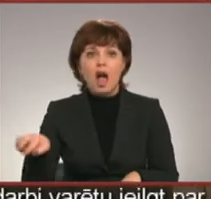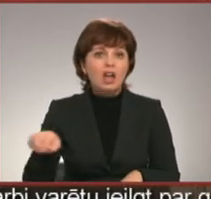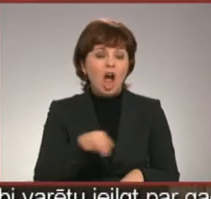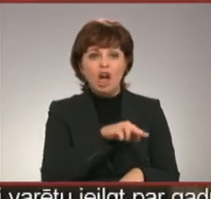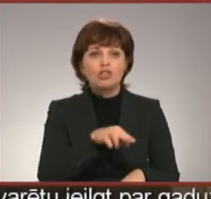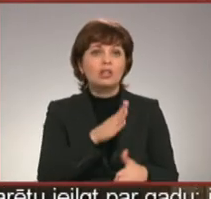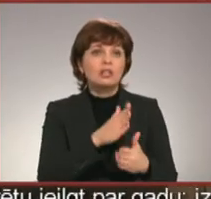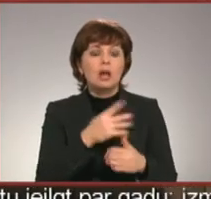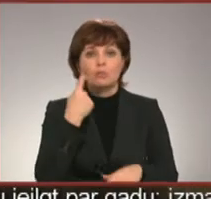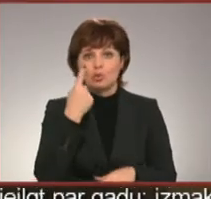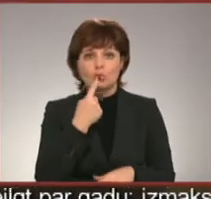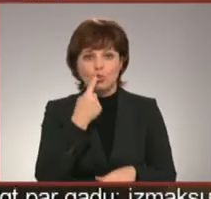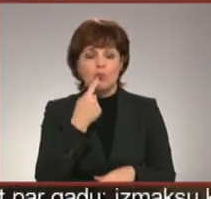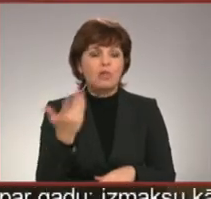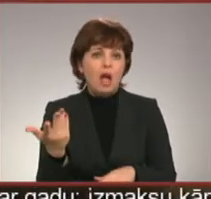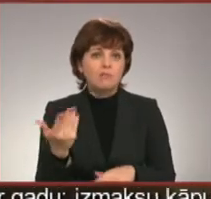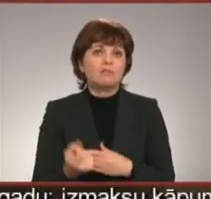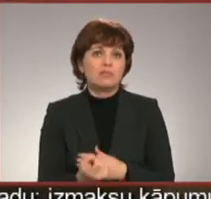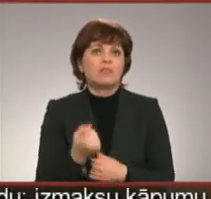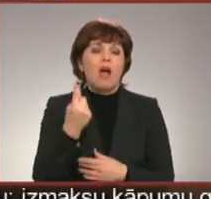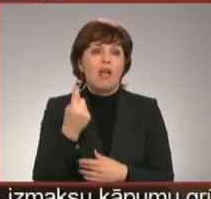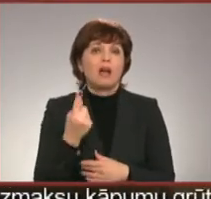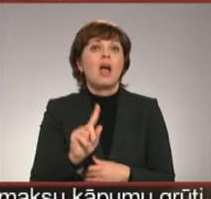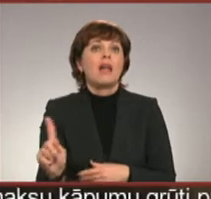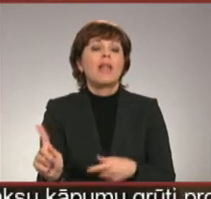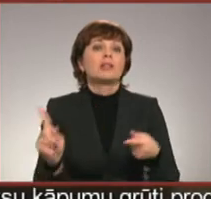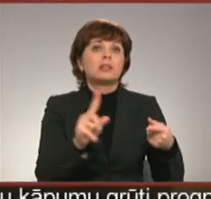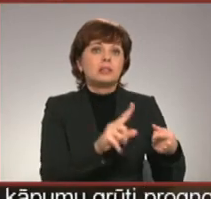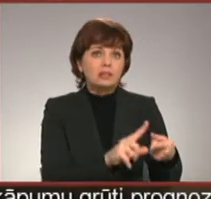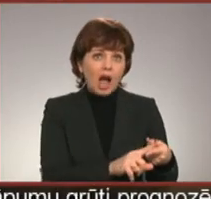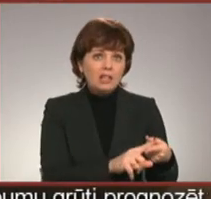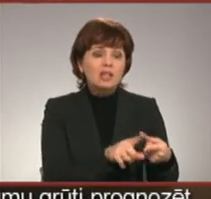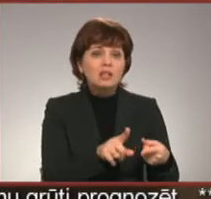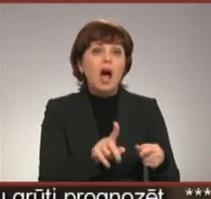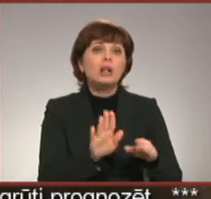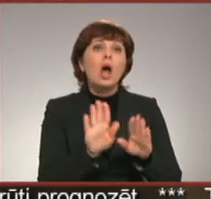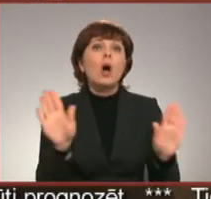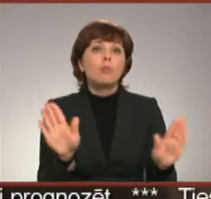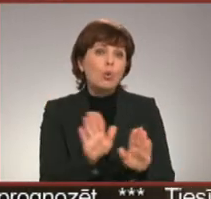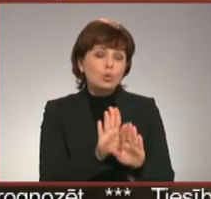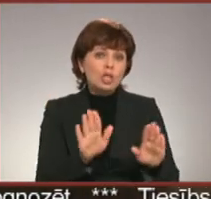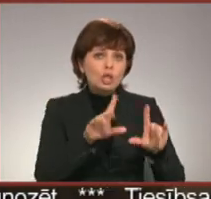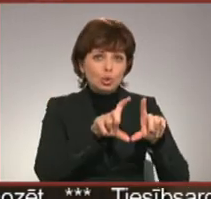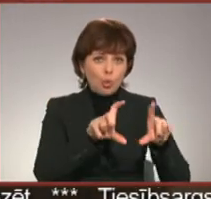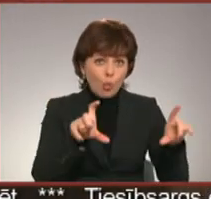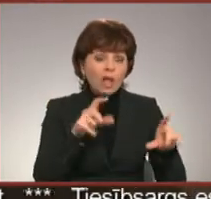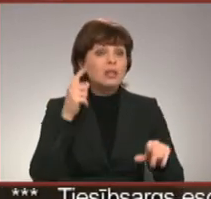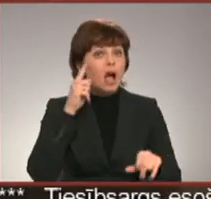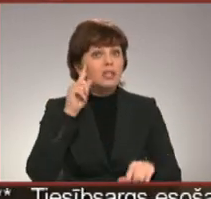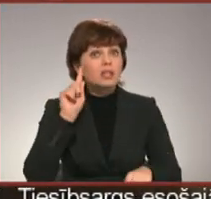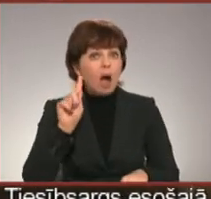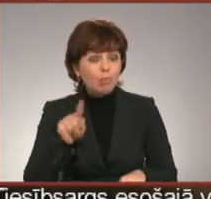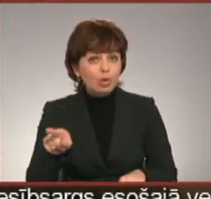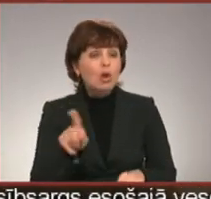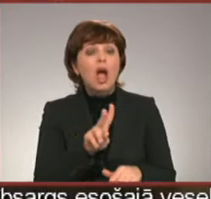stundām varētu sanākt. Kas ir saistīts, teiksim, cilvēku ar muzikas skolām un ir kāds saprašana par to,